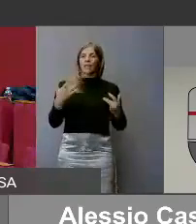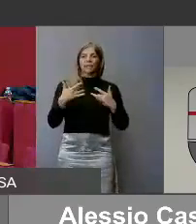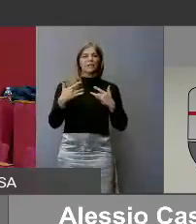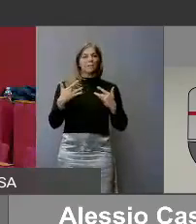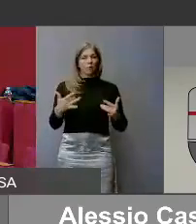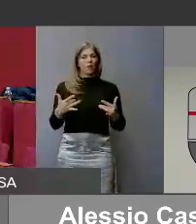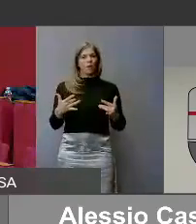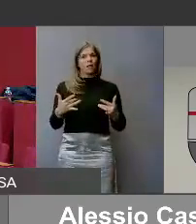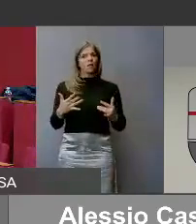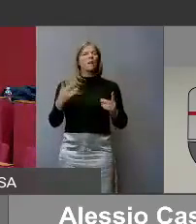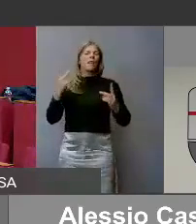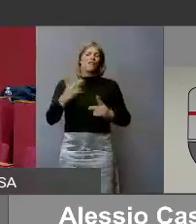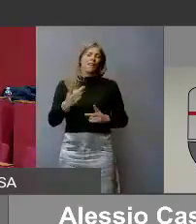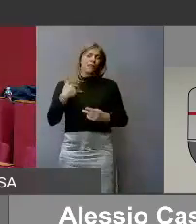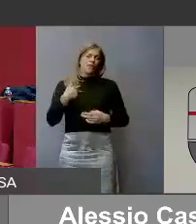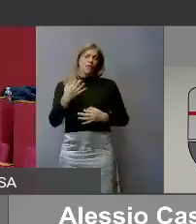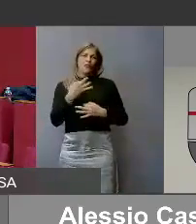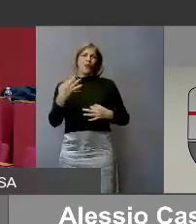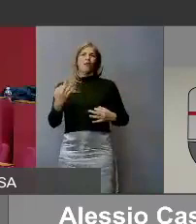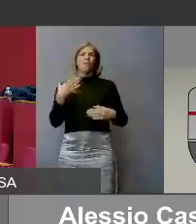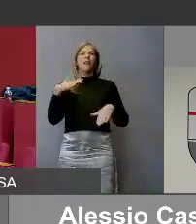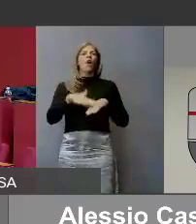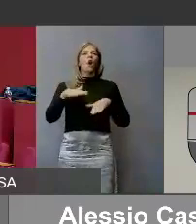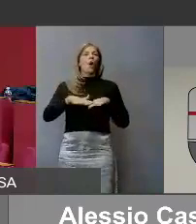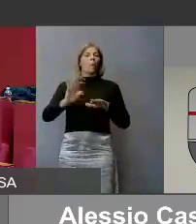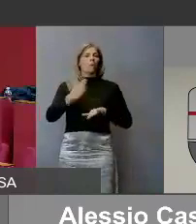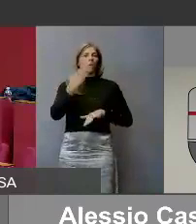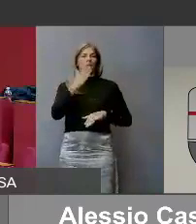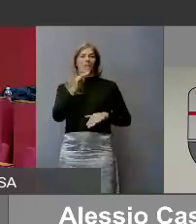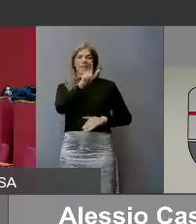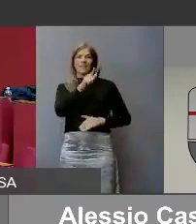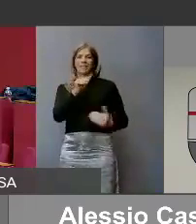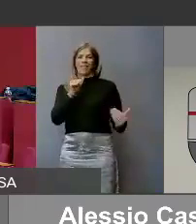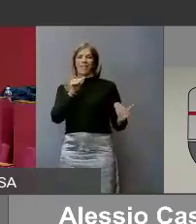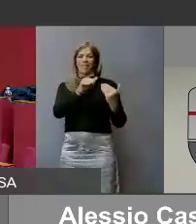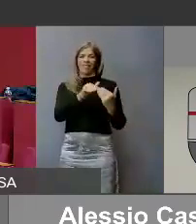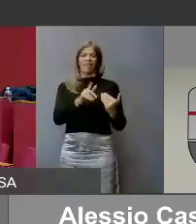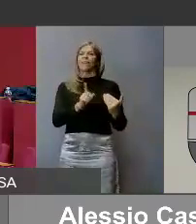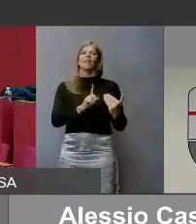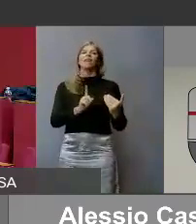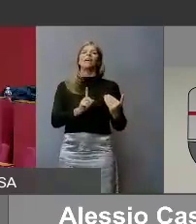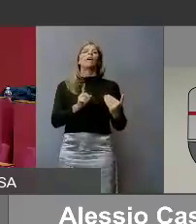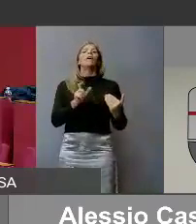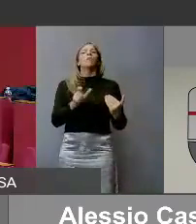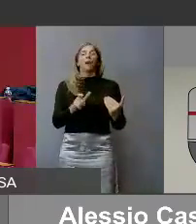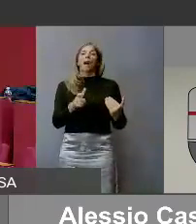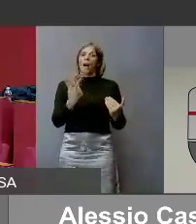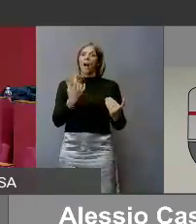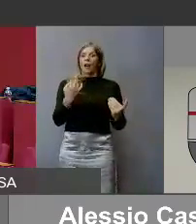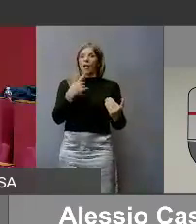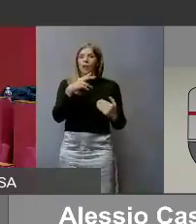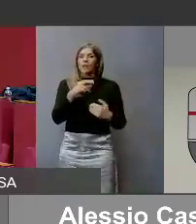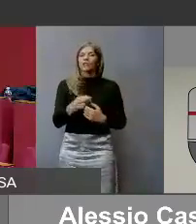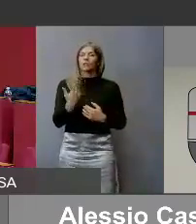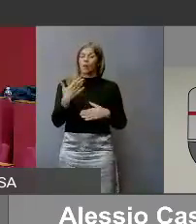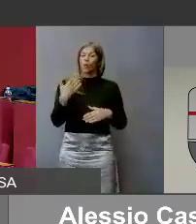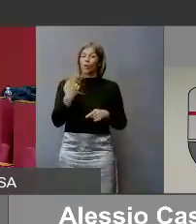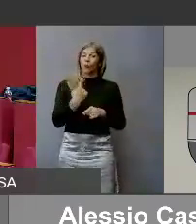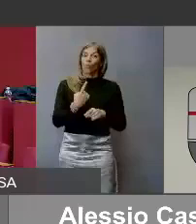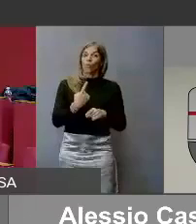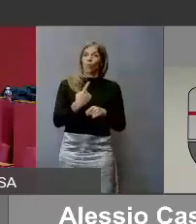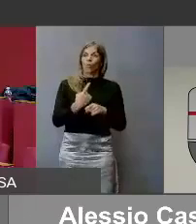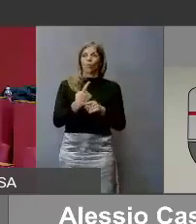io non abbia le sue competenze non pensavo che la commissione infatti lo ha ribadito l'utilità è anche sarebbe anche fonte